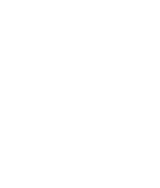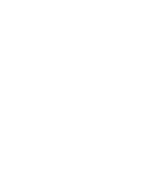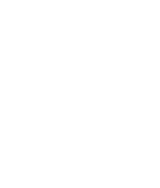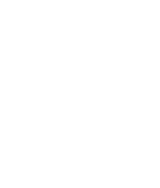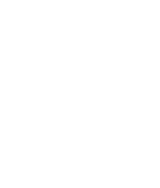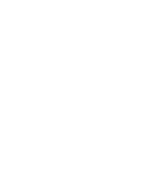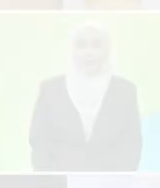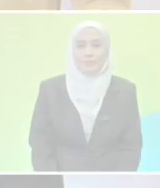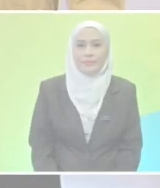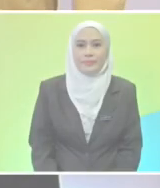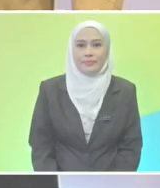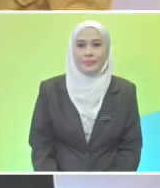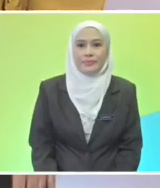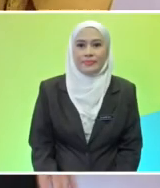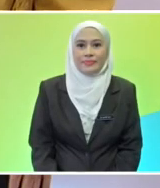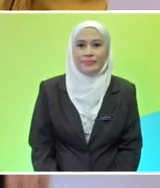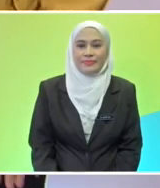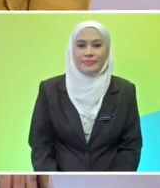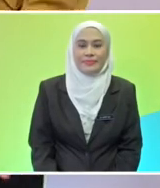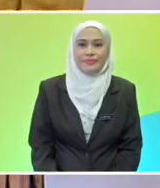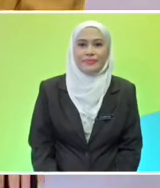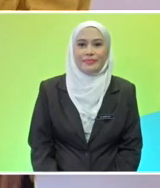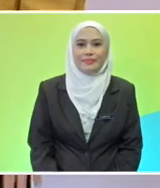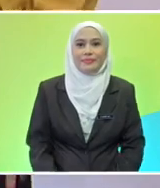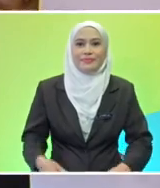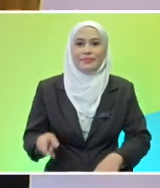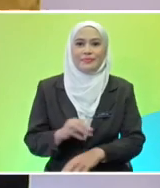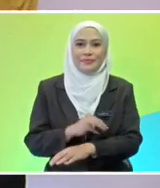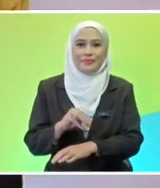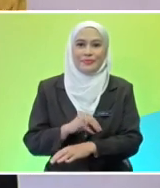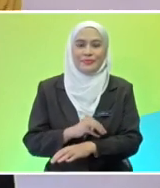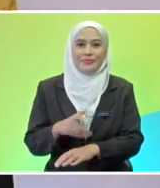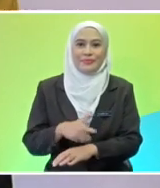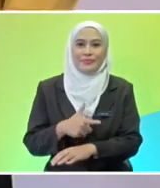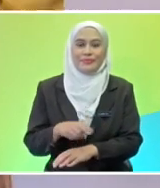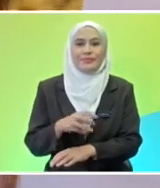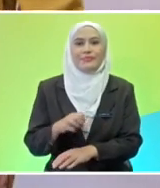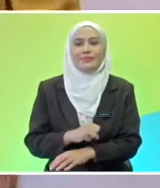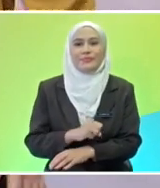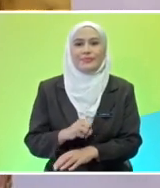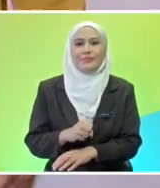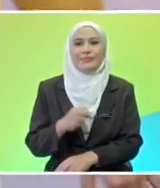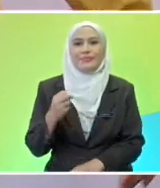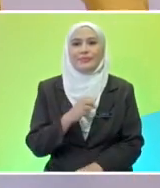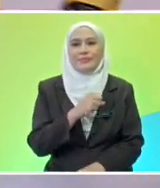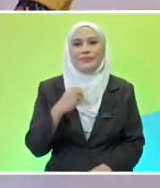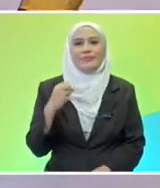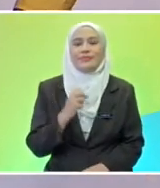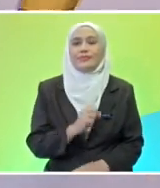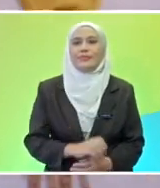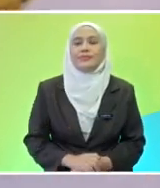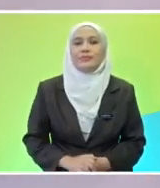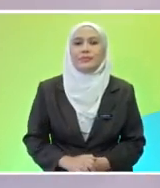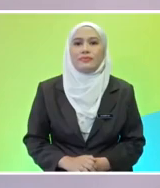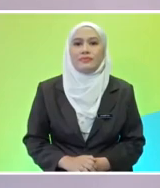KPM. Aram sam sam, aram sam sam, guli guli guli guli, aram sam sam sam. Masih lagi